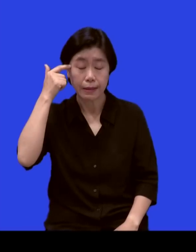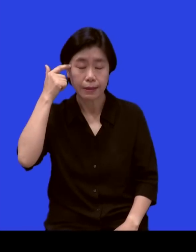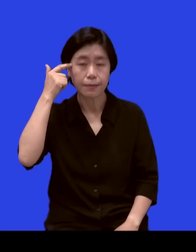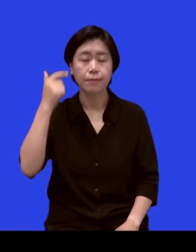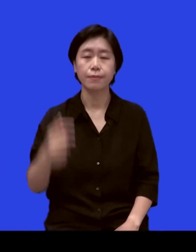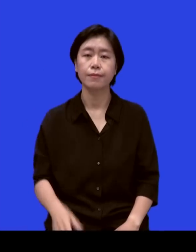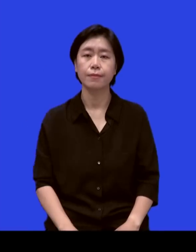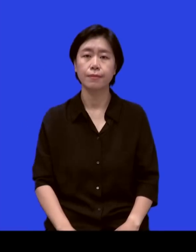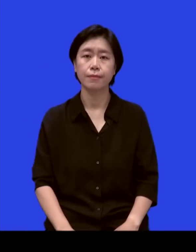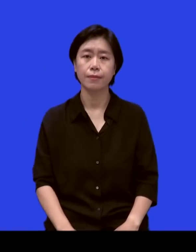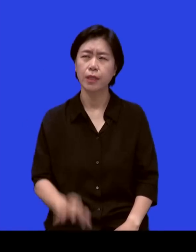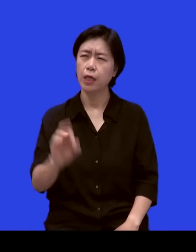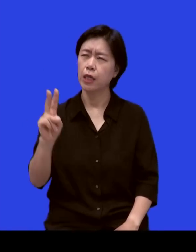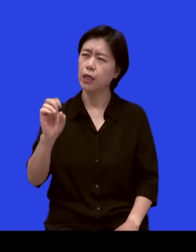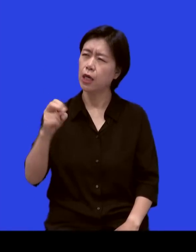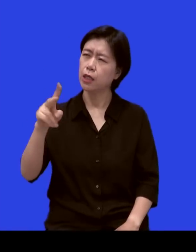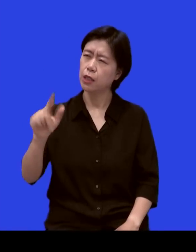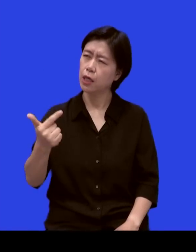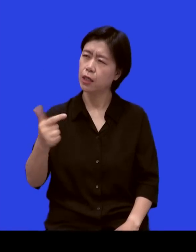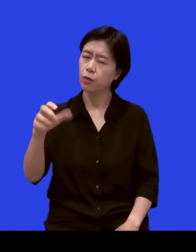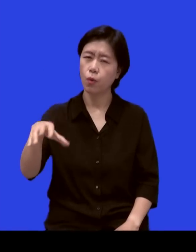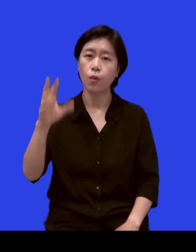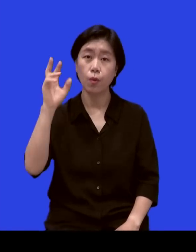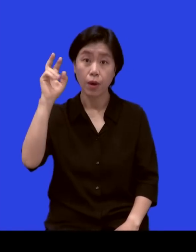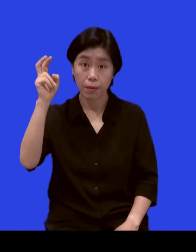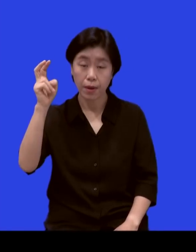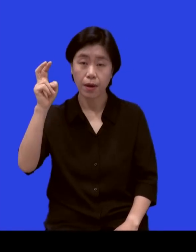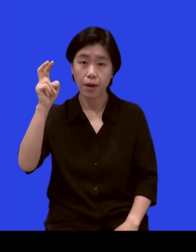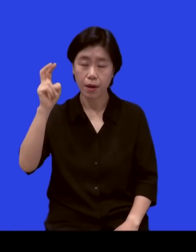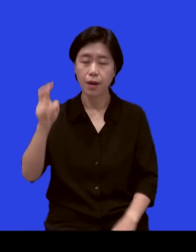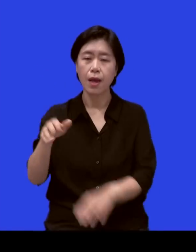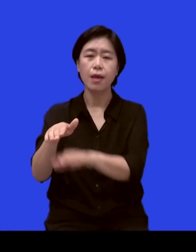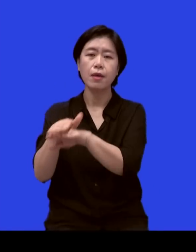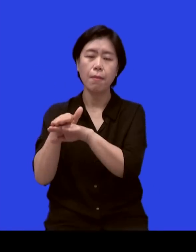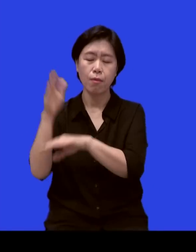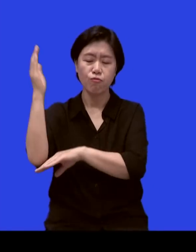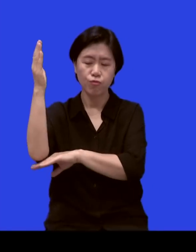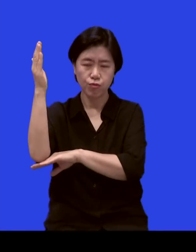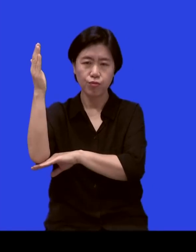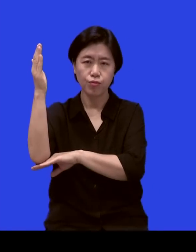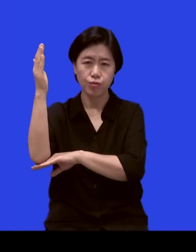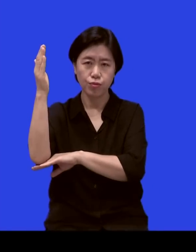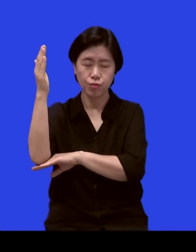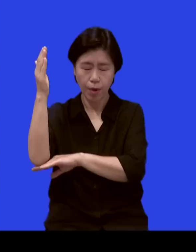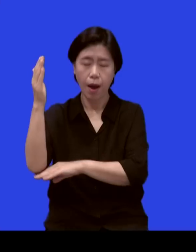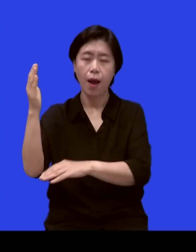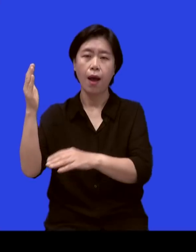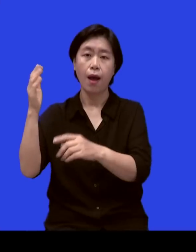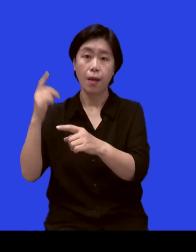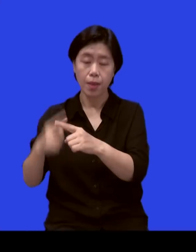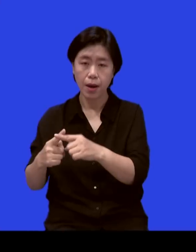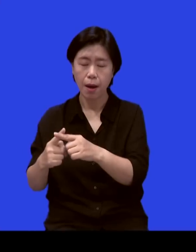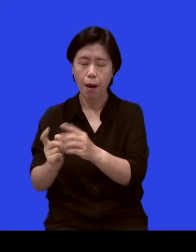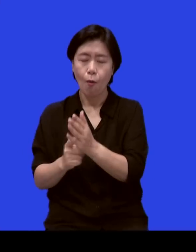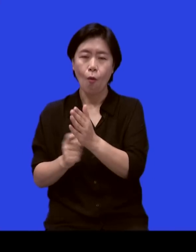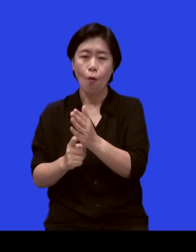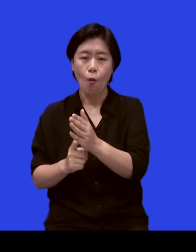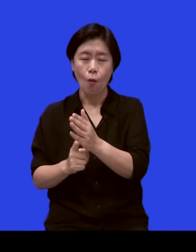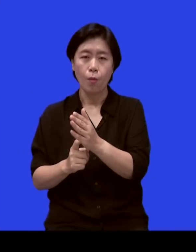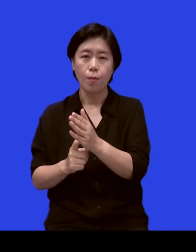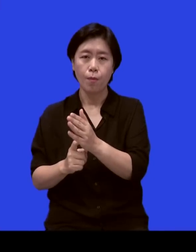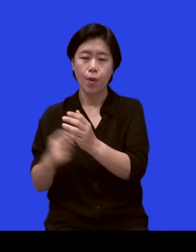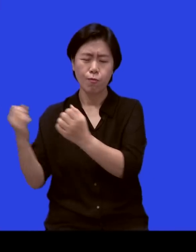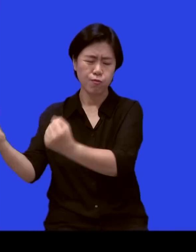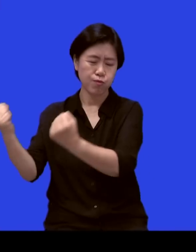그 양산인가 거기서 이제 수련회를 하시다가 네. 이제 급하게 오시면서 중간에